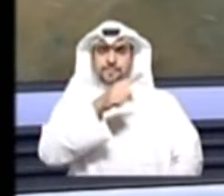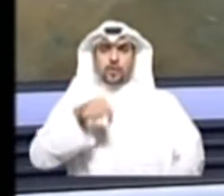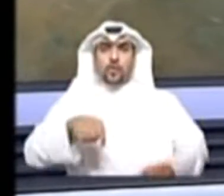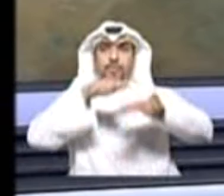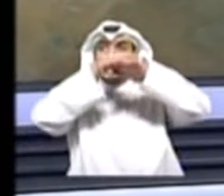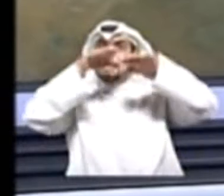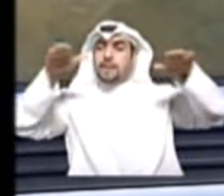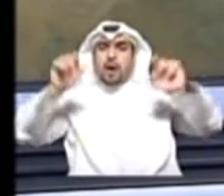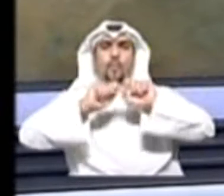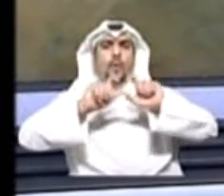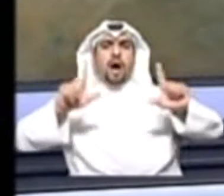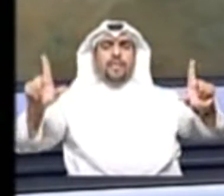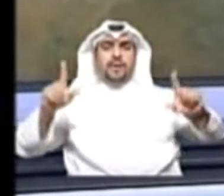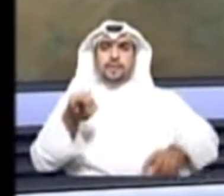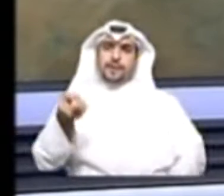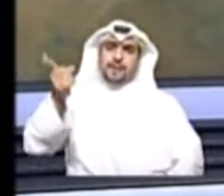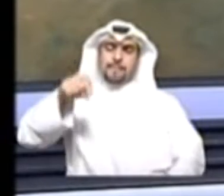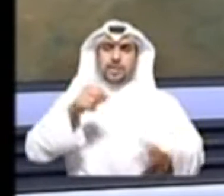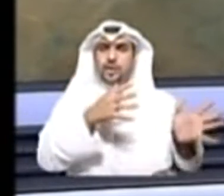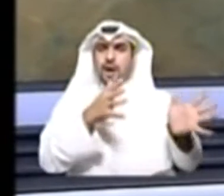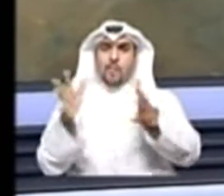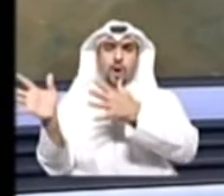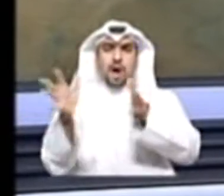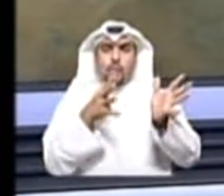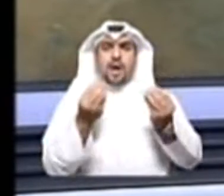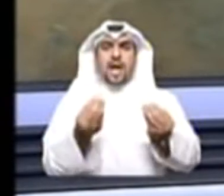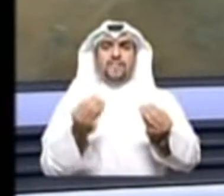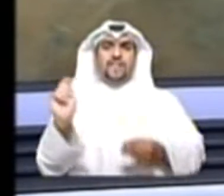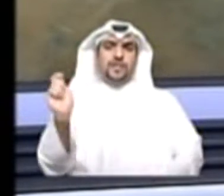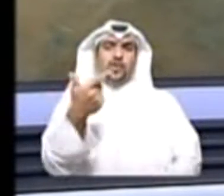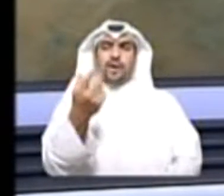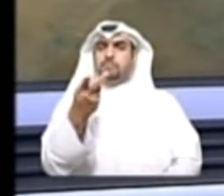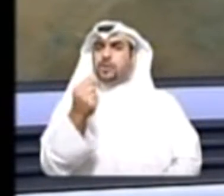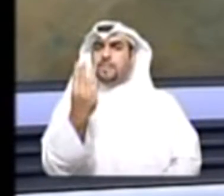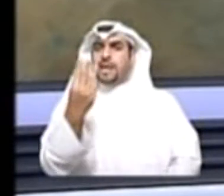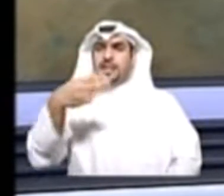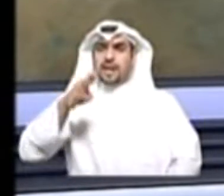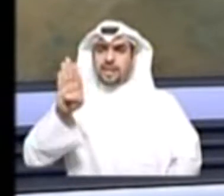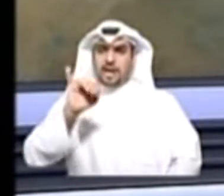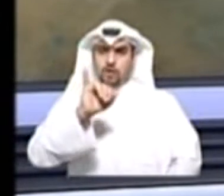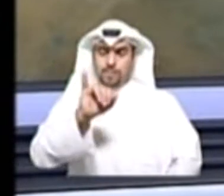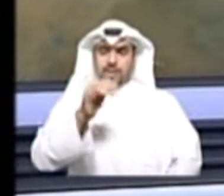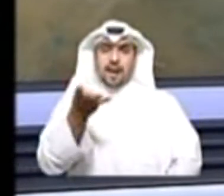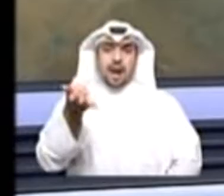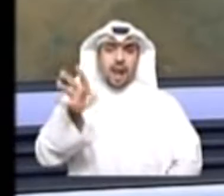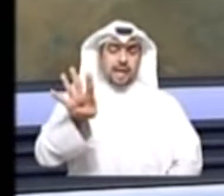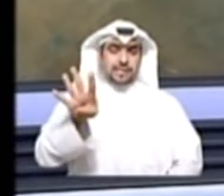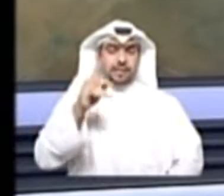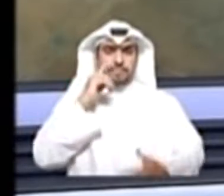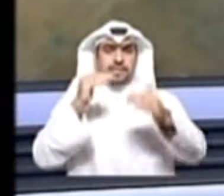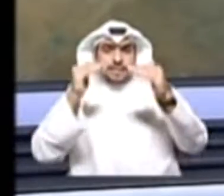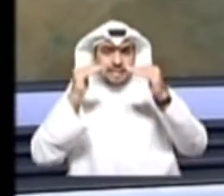رياح شمال الغد راح تكون شمالية غربية خفيفة السرعة بالنهار، سرعتها من 10 إلى 30، وبعد العصر راح تكون رياح شمالية غربية سرعتها